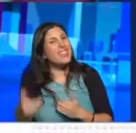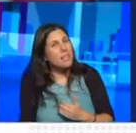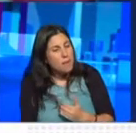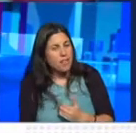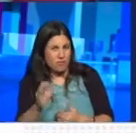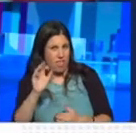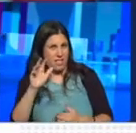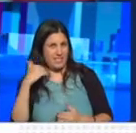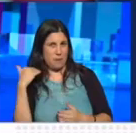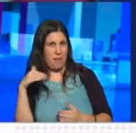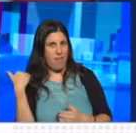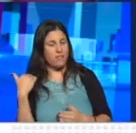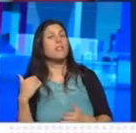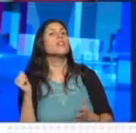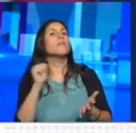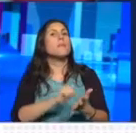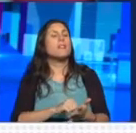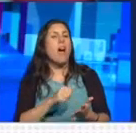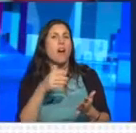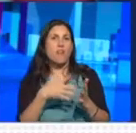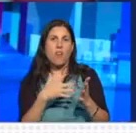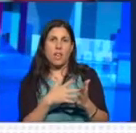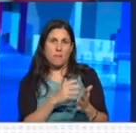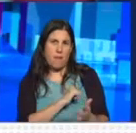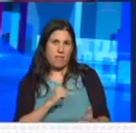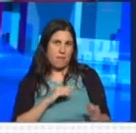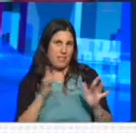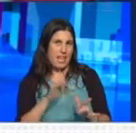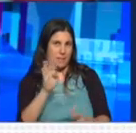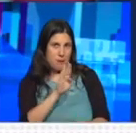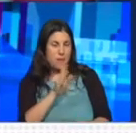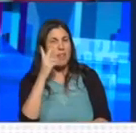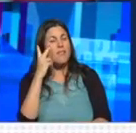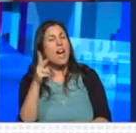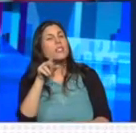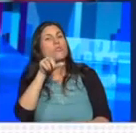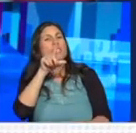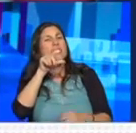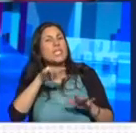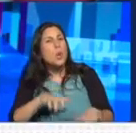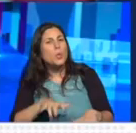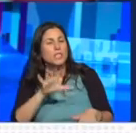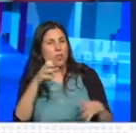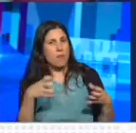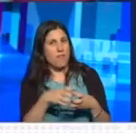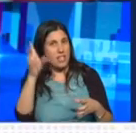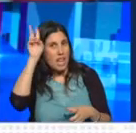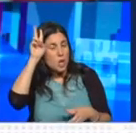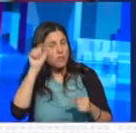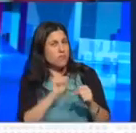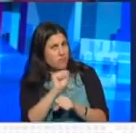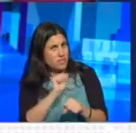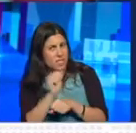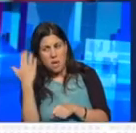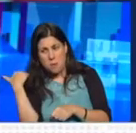ציפי לבני ממנה חוקרים פרטיים נגד נתניהו, וראינו אתמול ציוץ של מפלגת הליכוד שקובל על כך